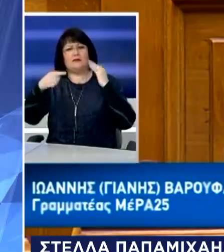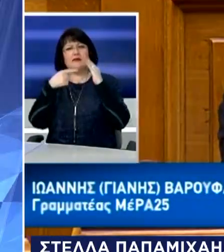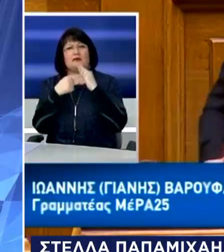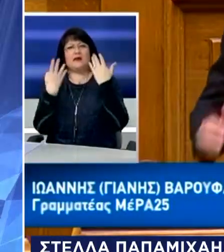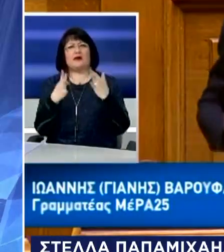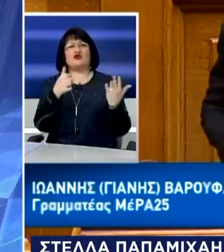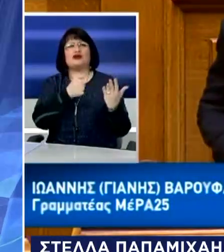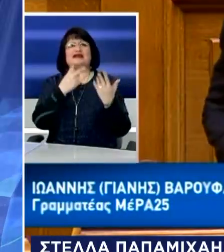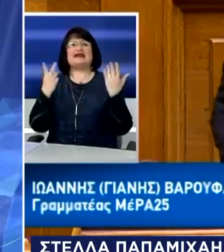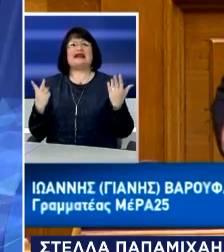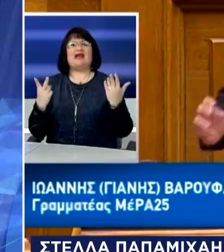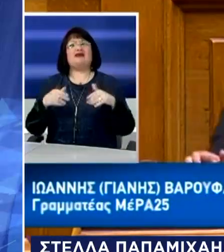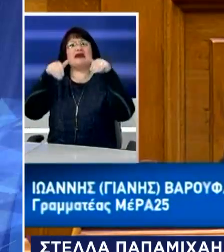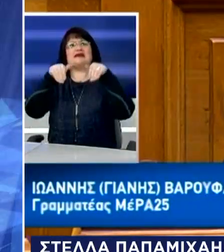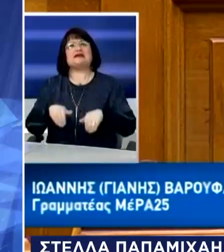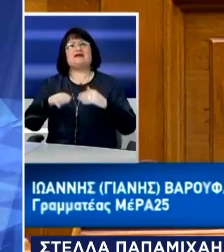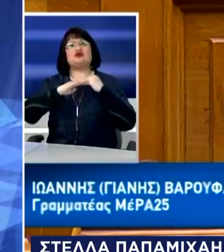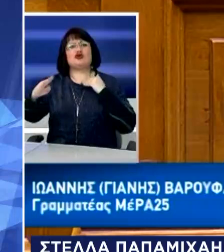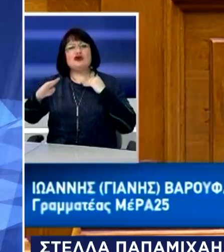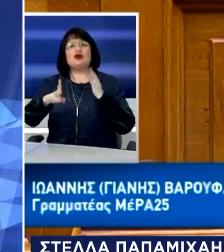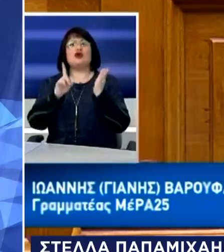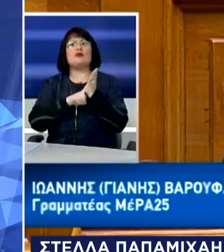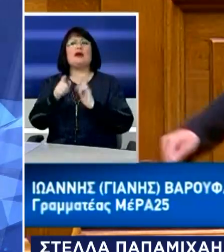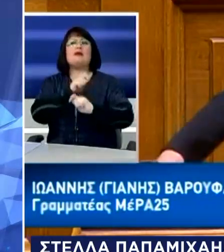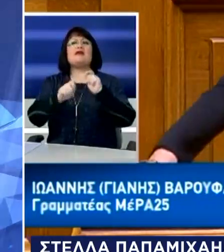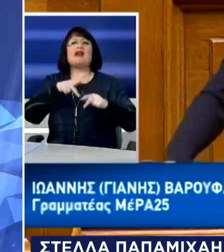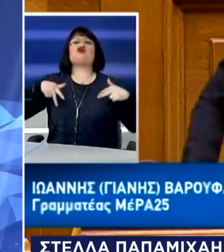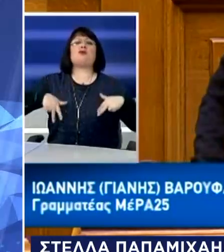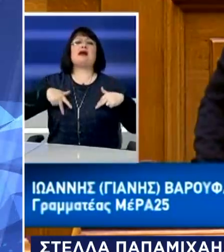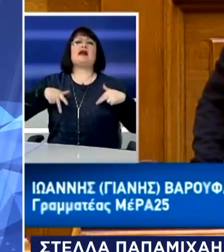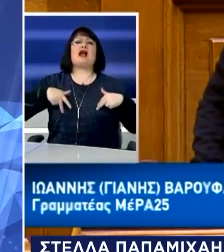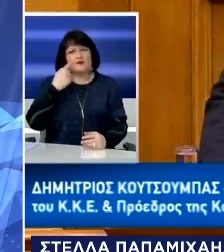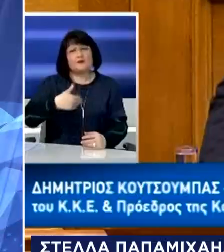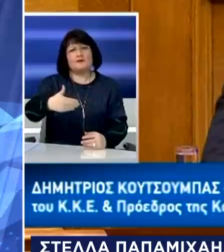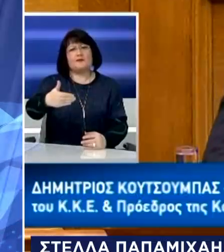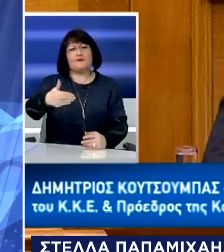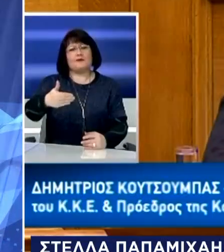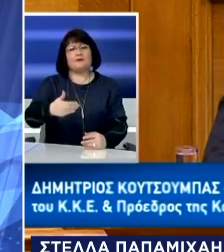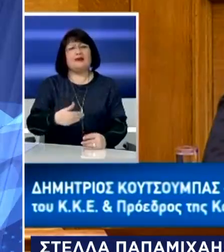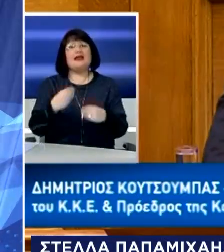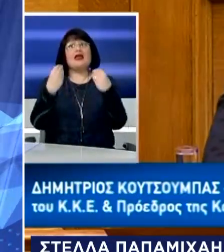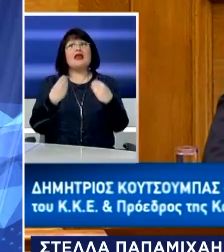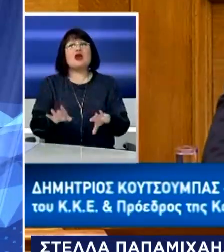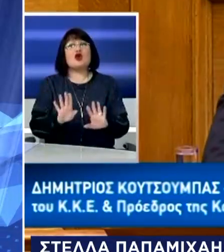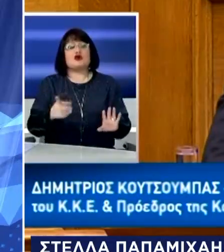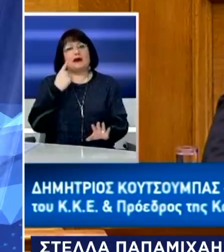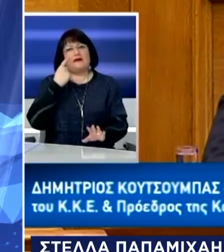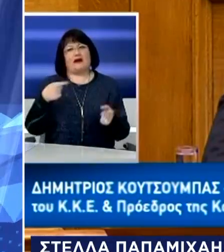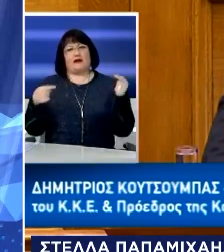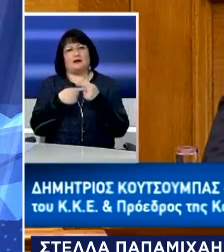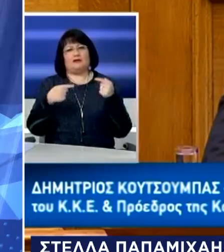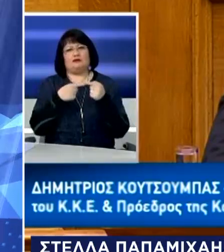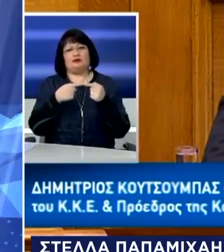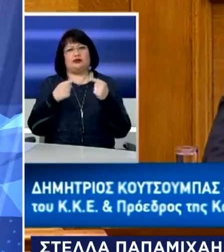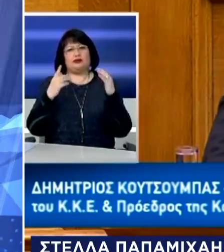έντονη αντιπαράθεση εφόλης της ύλης του Κυριάκου Μητσοτάκη με τον Αλέξη Τσίπρα και για το θέμα της αμυντικής συμφωνίας, με τον Πρωθυπουργό να